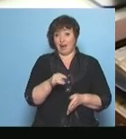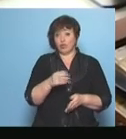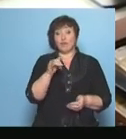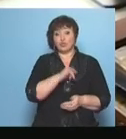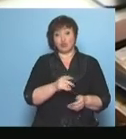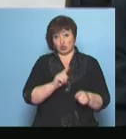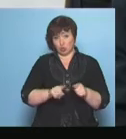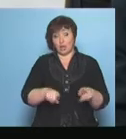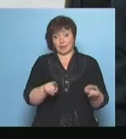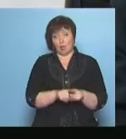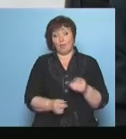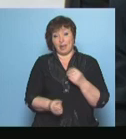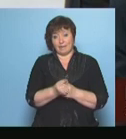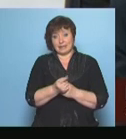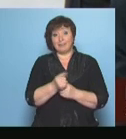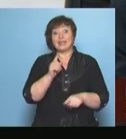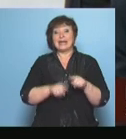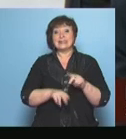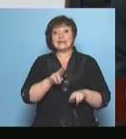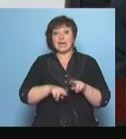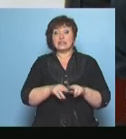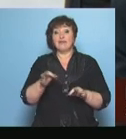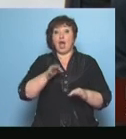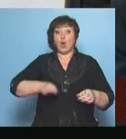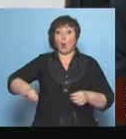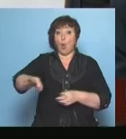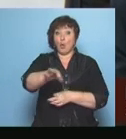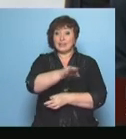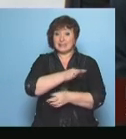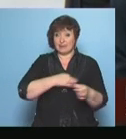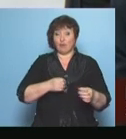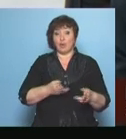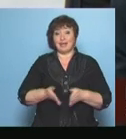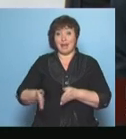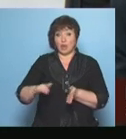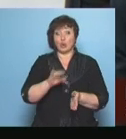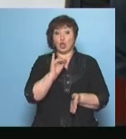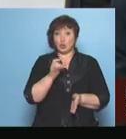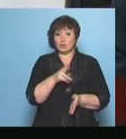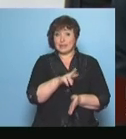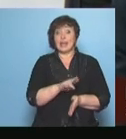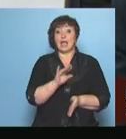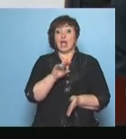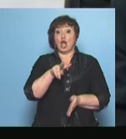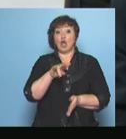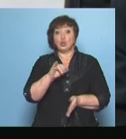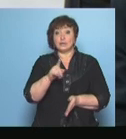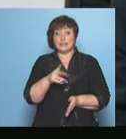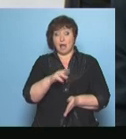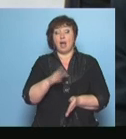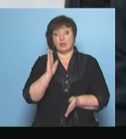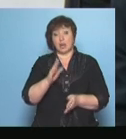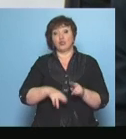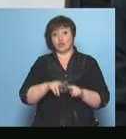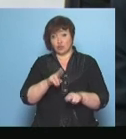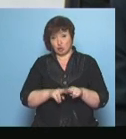такой появится. Строительство кольцевой дороги. Значит, на перегоне Юйский-Лудзя запланировано строительство путепровода.